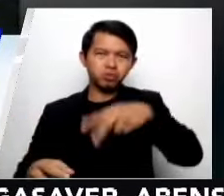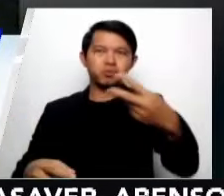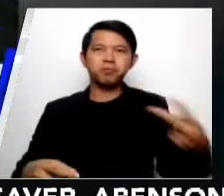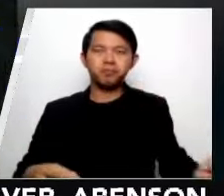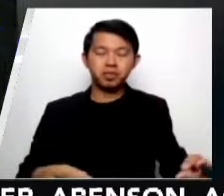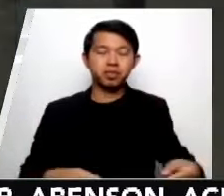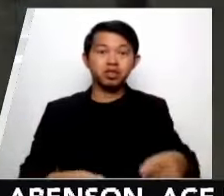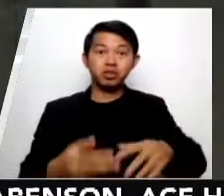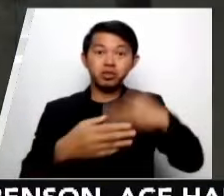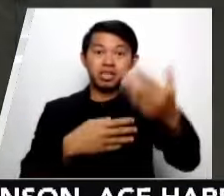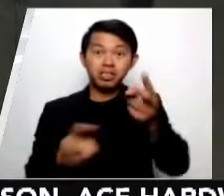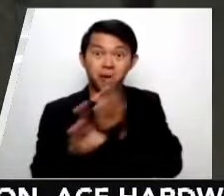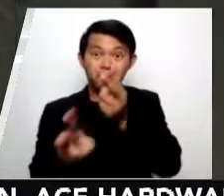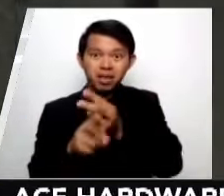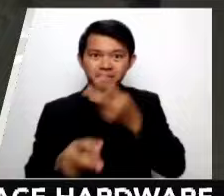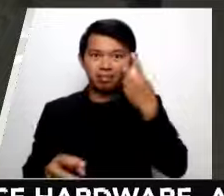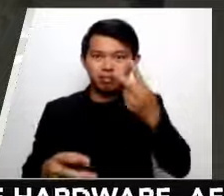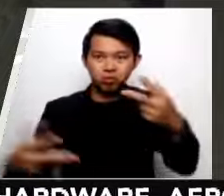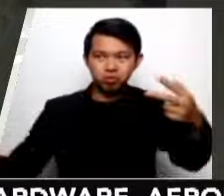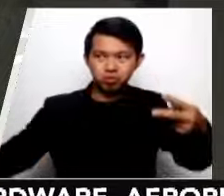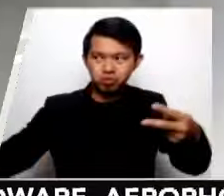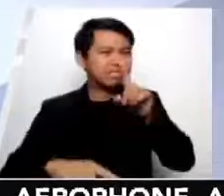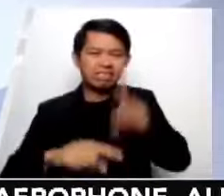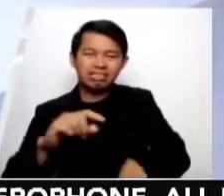raw nakapreno.